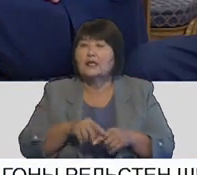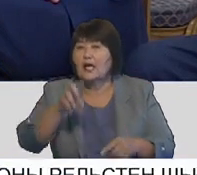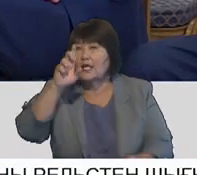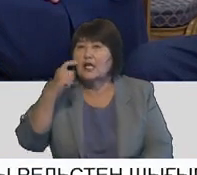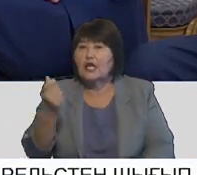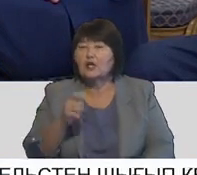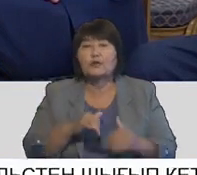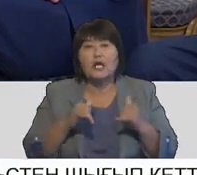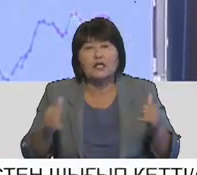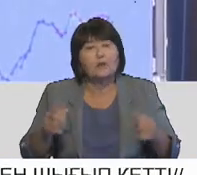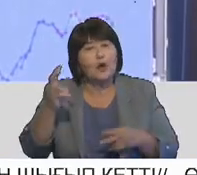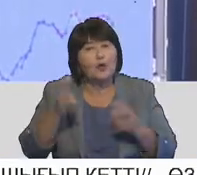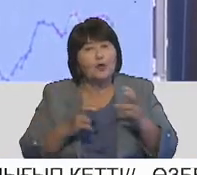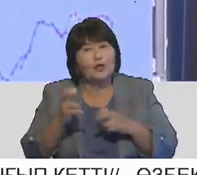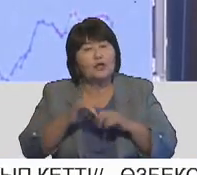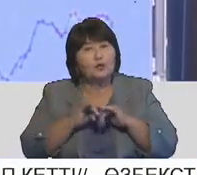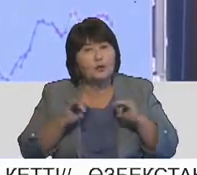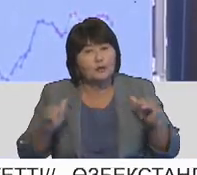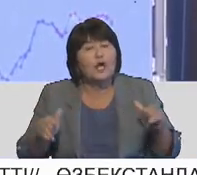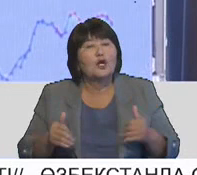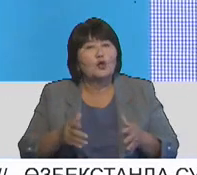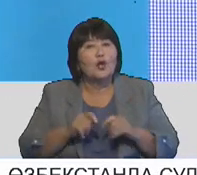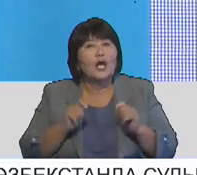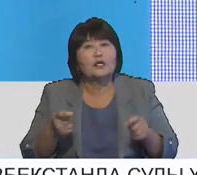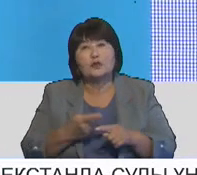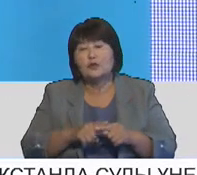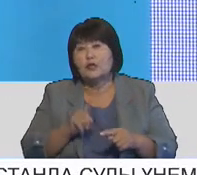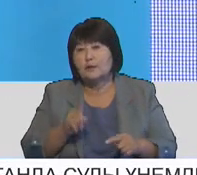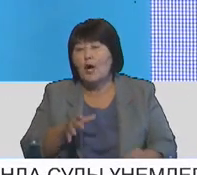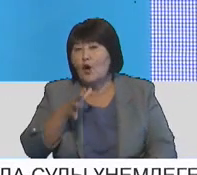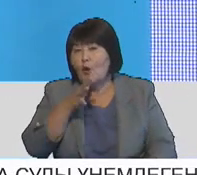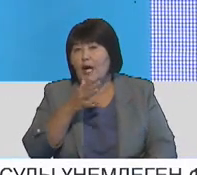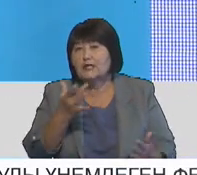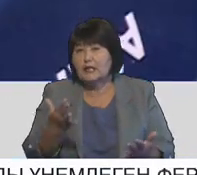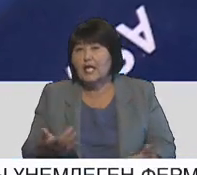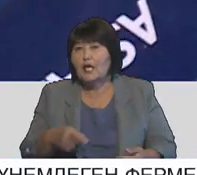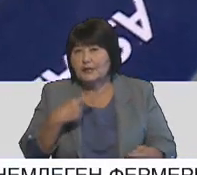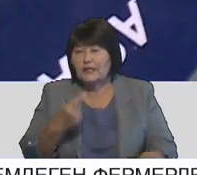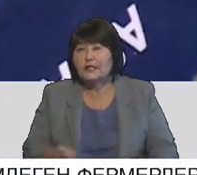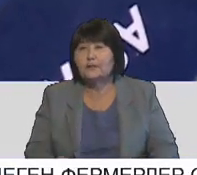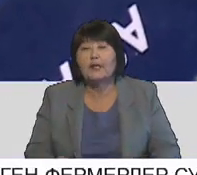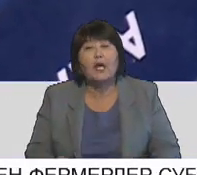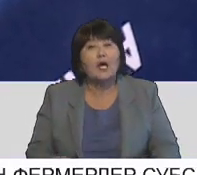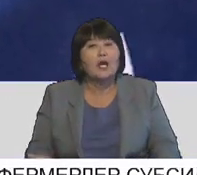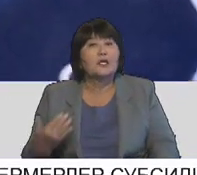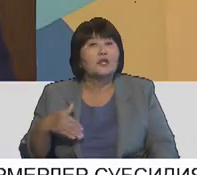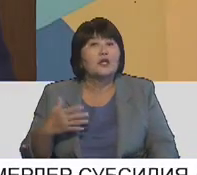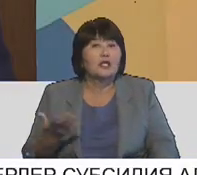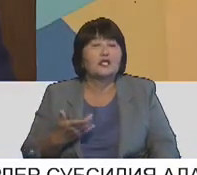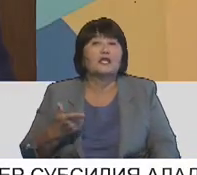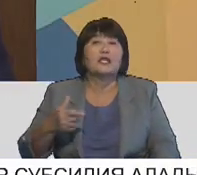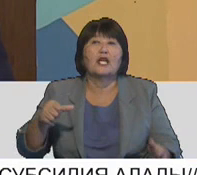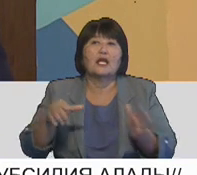экономикасын дамытуға, өнеркәсіп өндірісін кеңейтуге жол ашады. Сондықтан бұл уақыт талабы дейді. Неге дейтін болсақ, электр